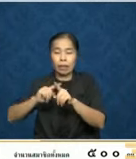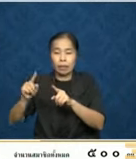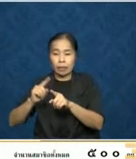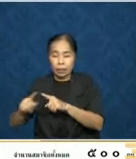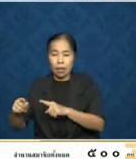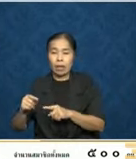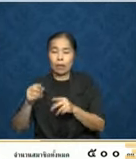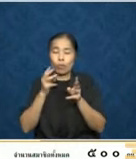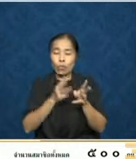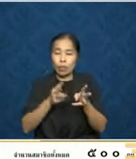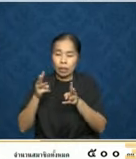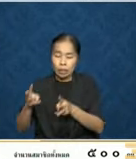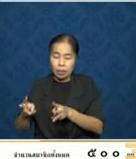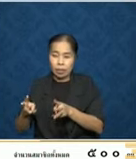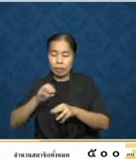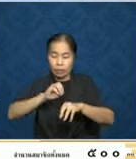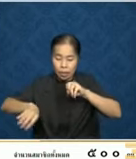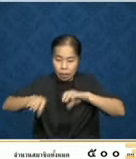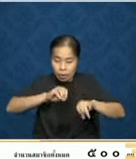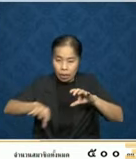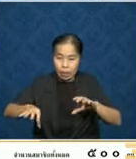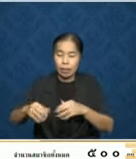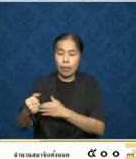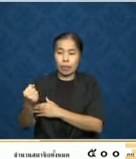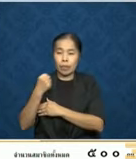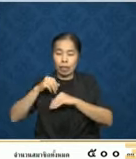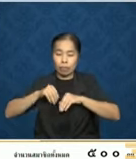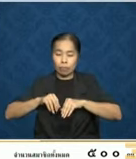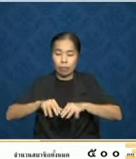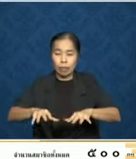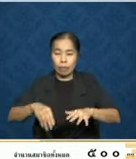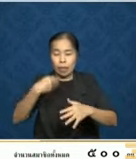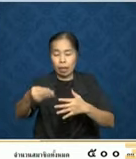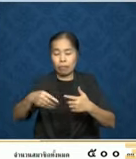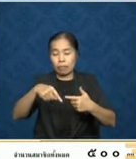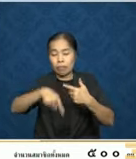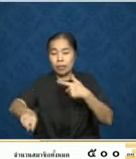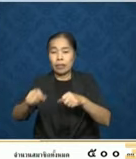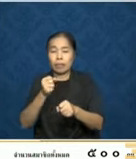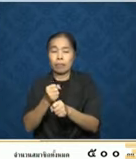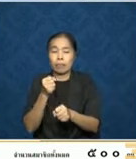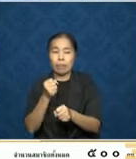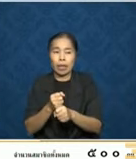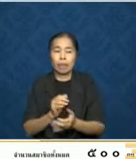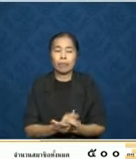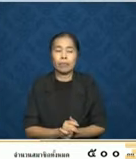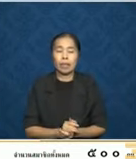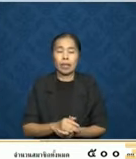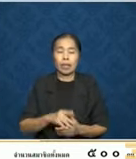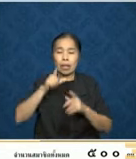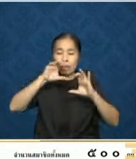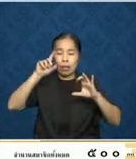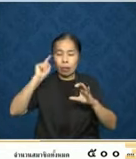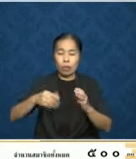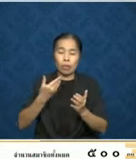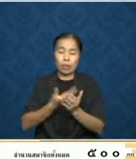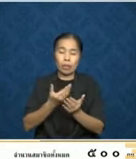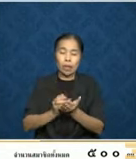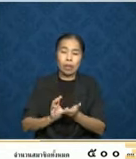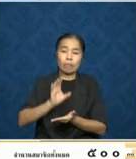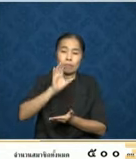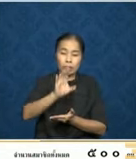ดคัดแยกกำจัดขยะและกระจายอำนาจให้ท้องถิ่นครับรัฐบาลควรจัดสรรงบประมาณในการสร้างแรงจู